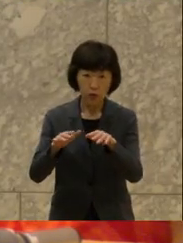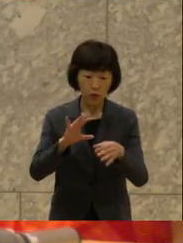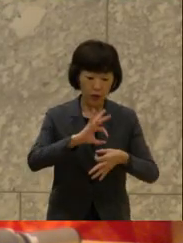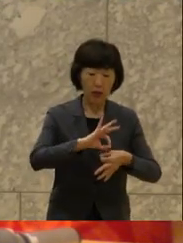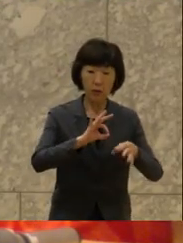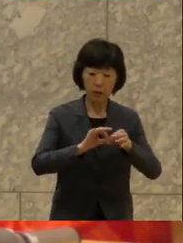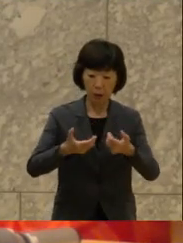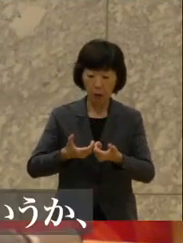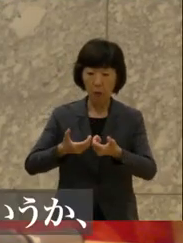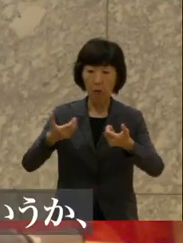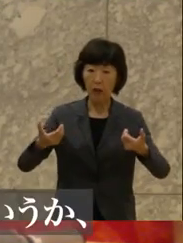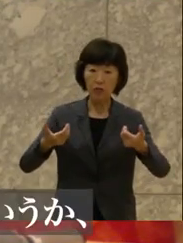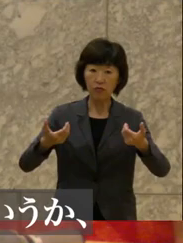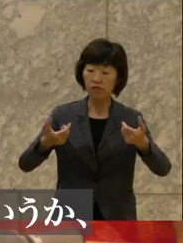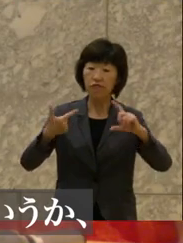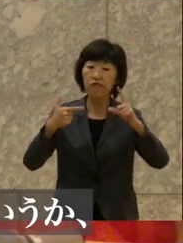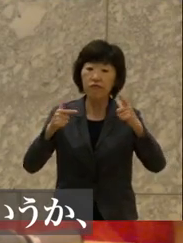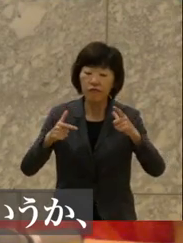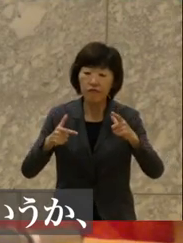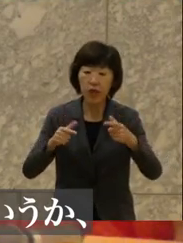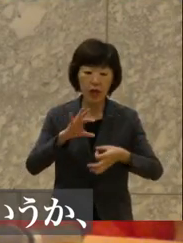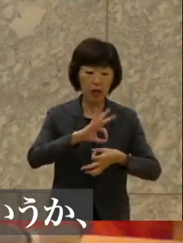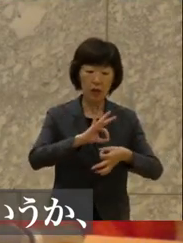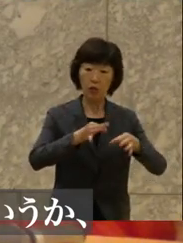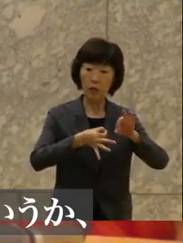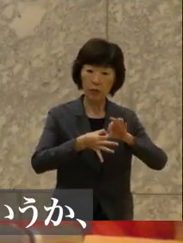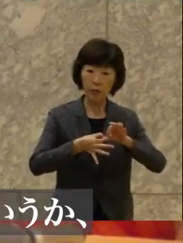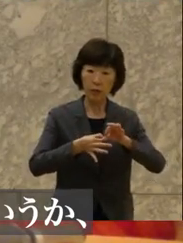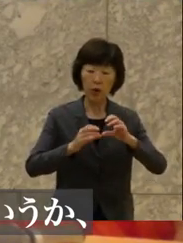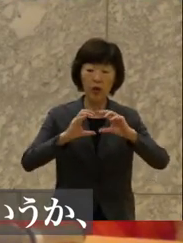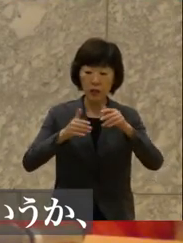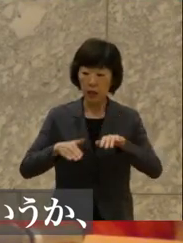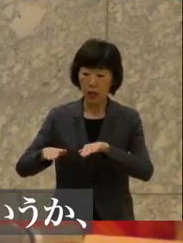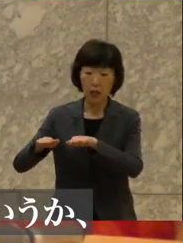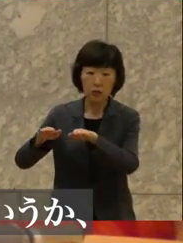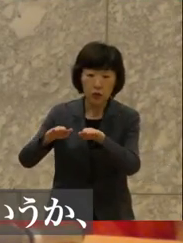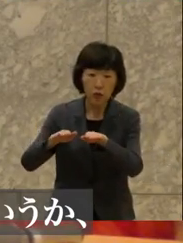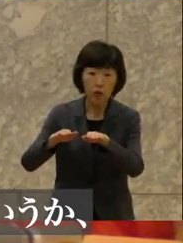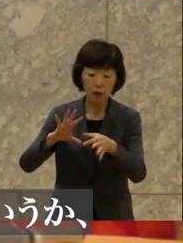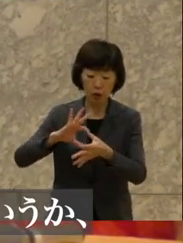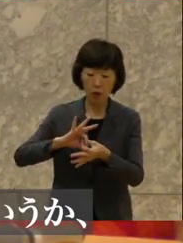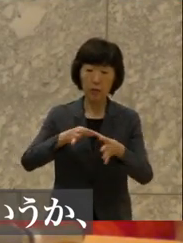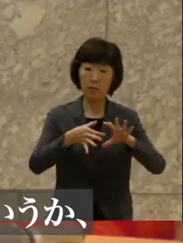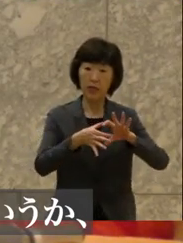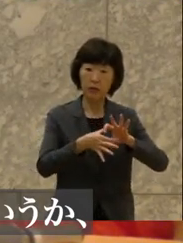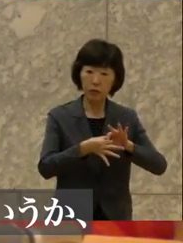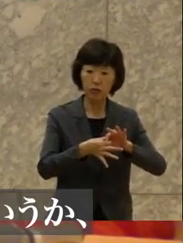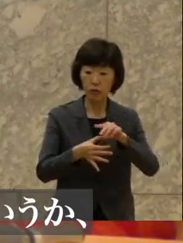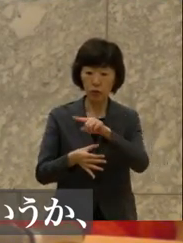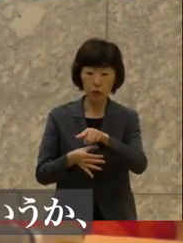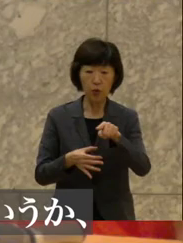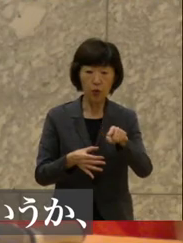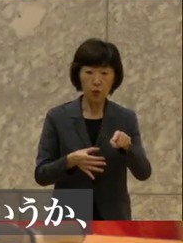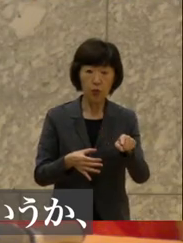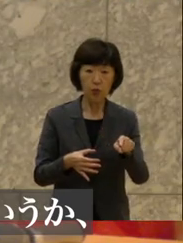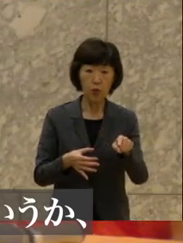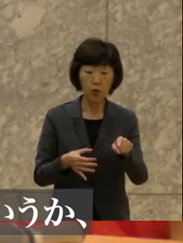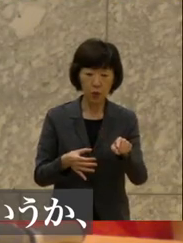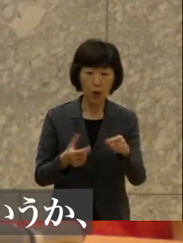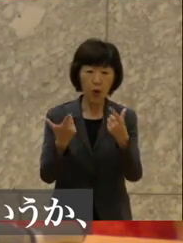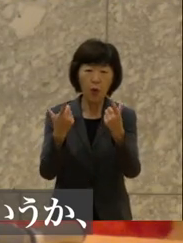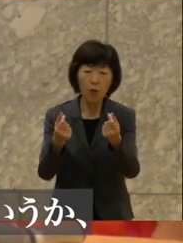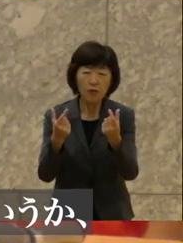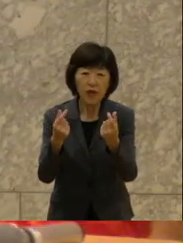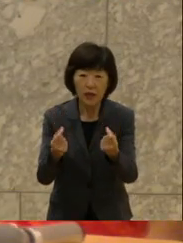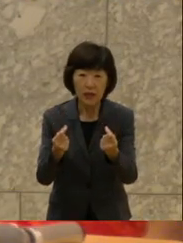で分けるのではなくてデフリンピックも本当に世界陸上やオリンピックとかと同じようなその